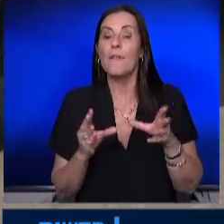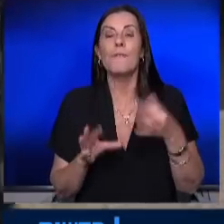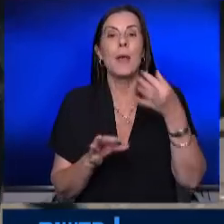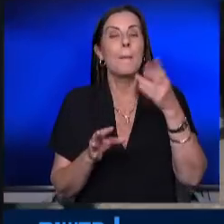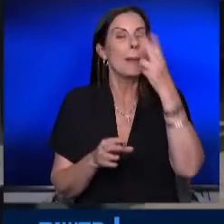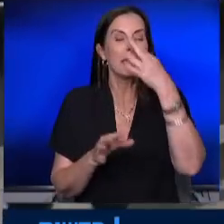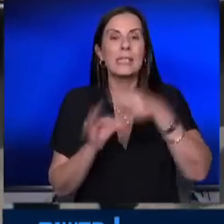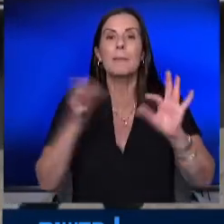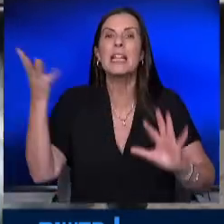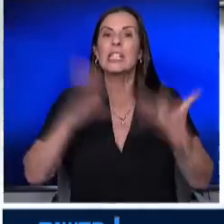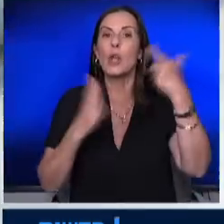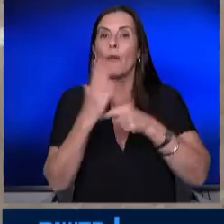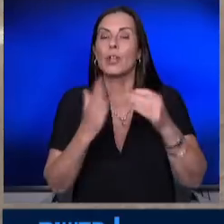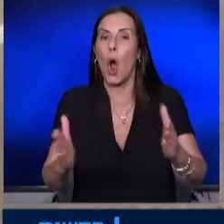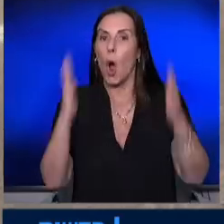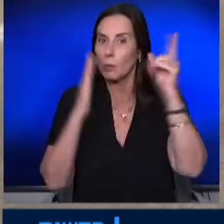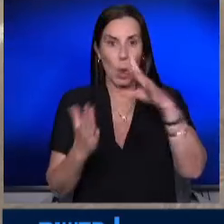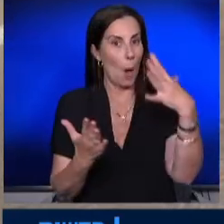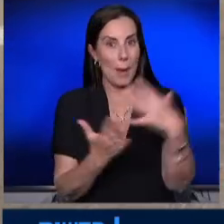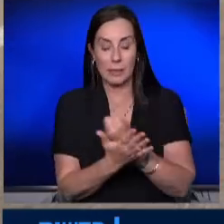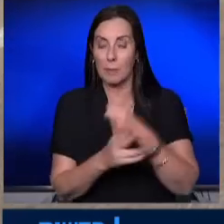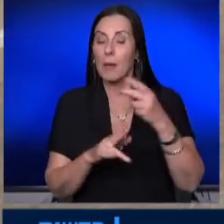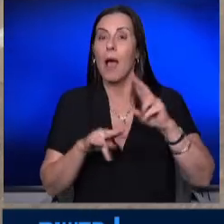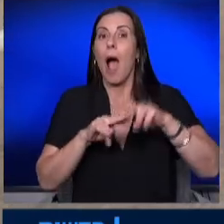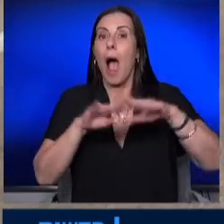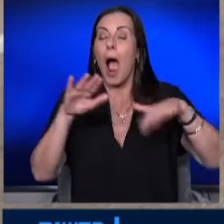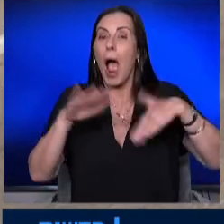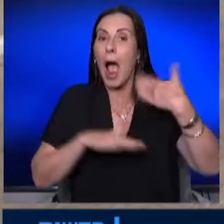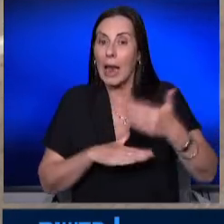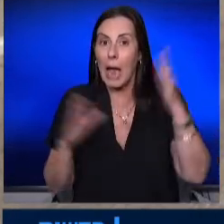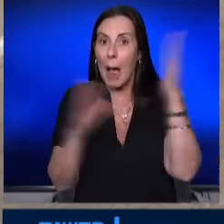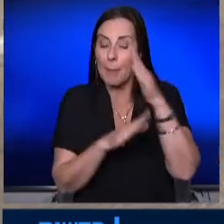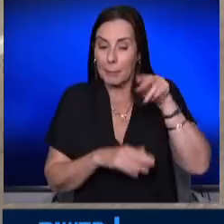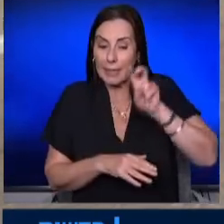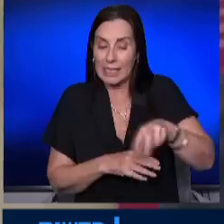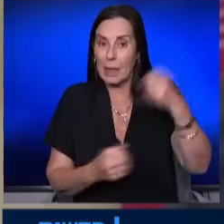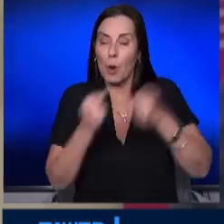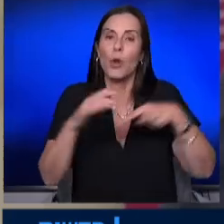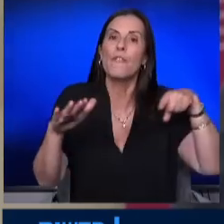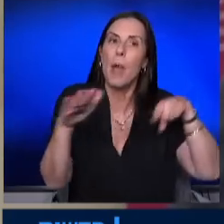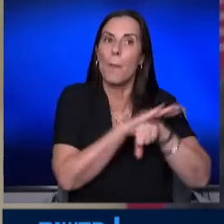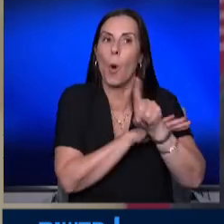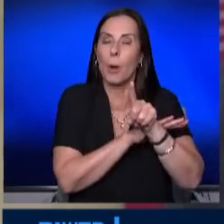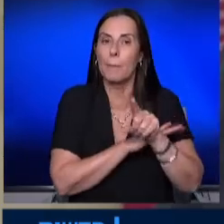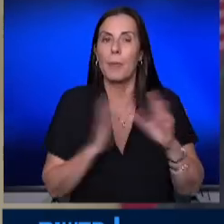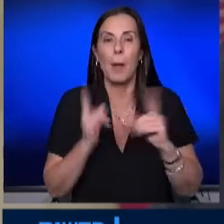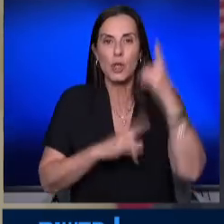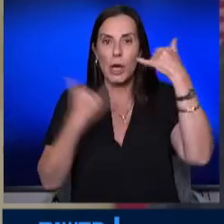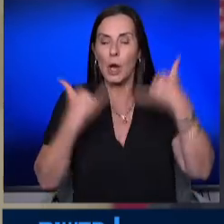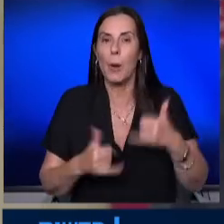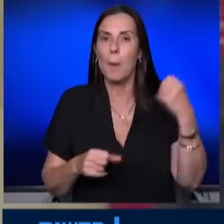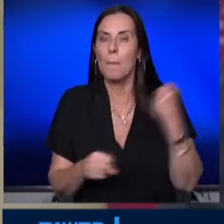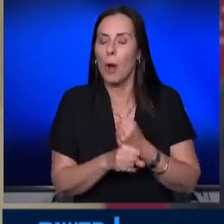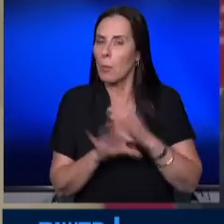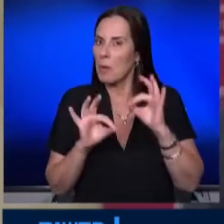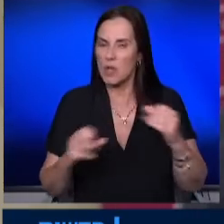את האוטובוס. הניסיון הזה קשל. מיד לאחר מכן הם נכנסים לרכב ונמלטים. מה שקרה היום זה פעולה